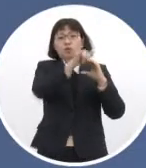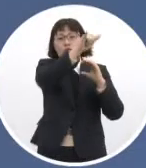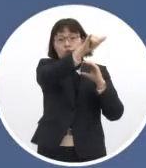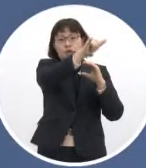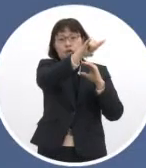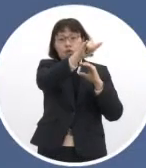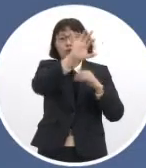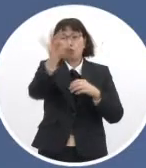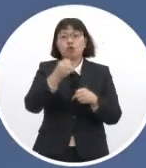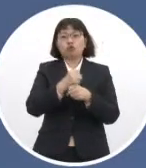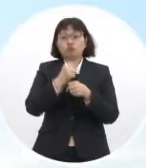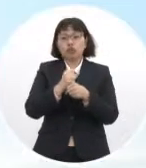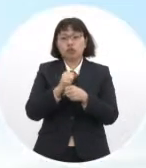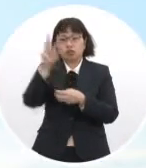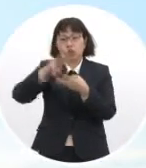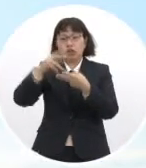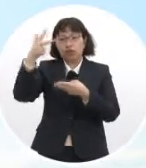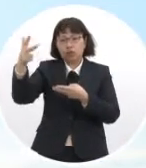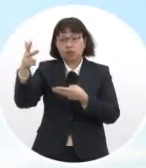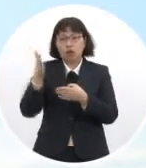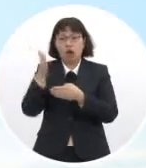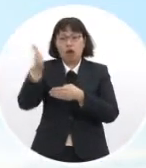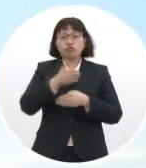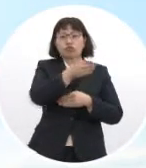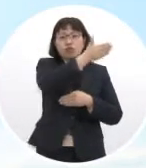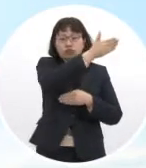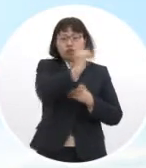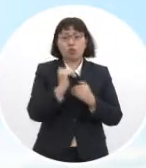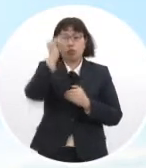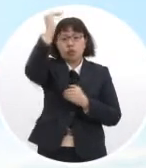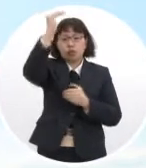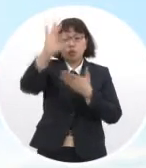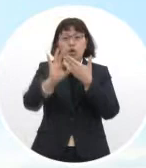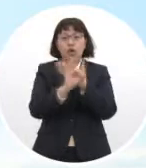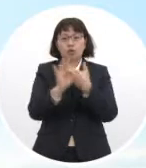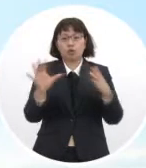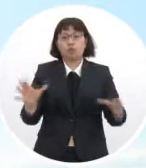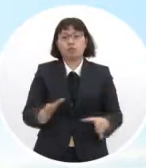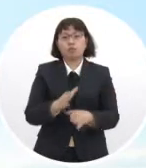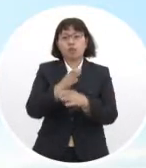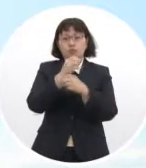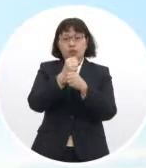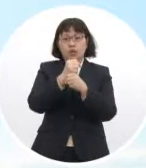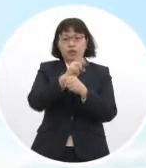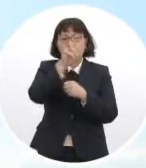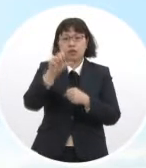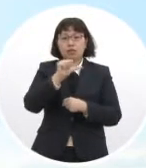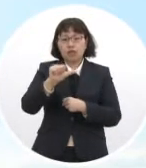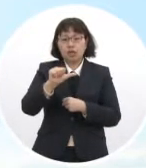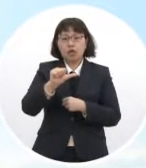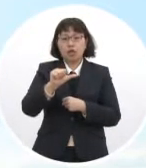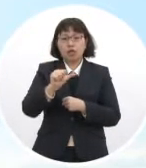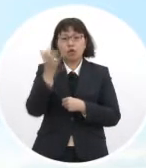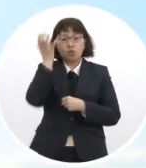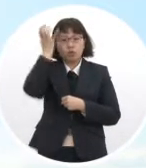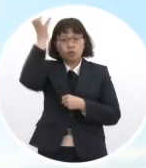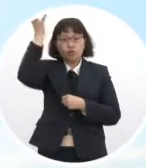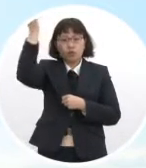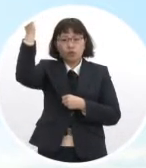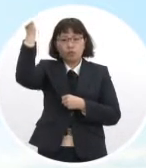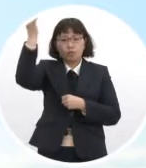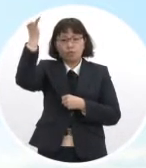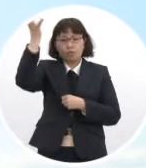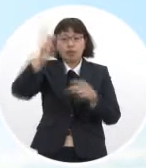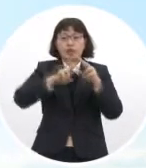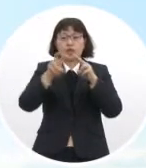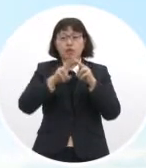ものづくりが盛んな豊田市とのアクセスの向上などの案を盛り込んだリニアを見据えた鉄道ネットワークの